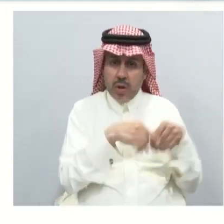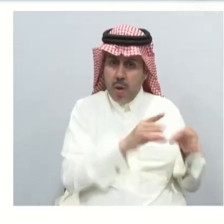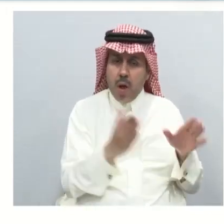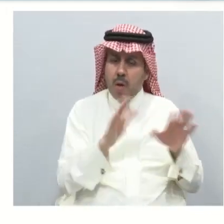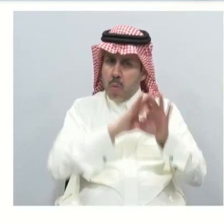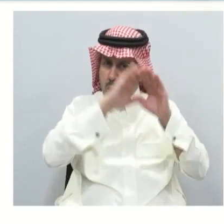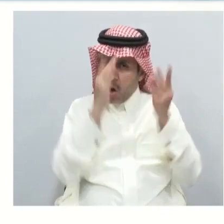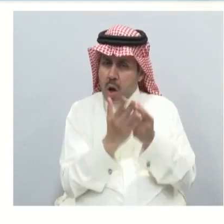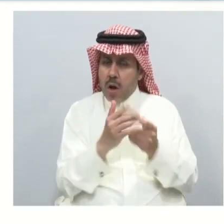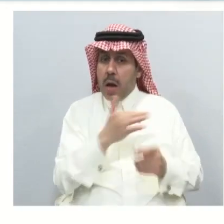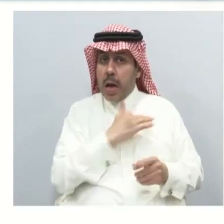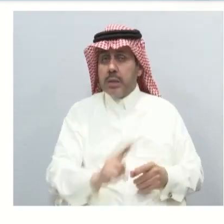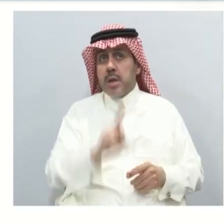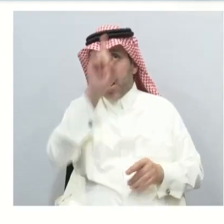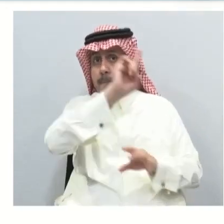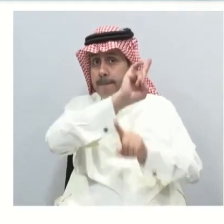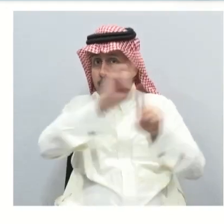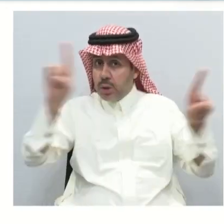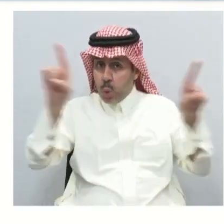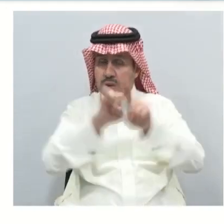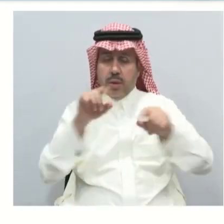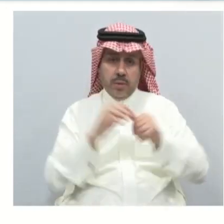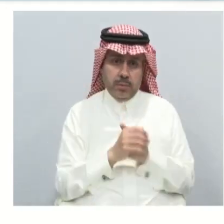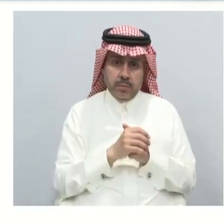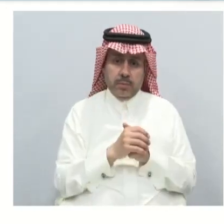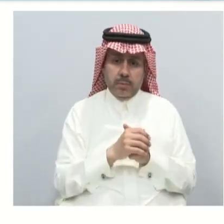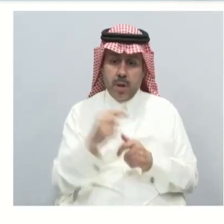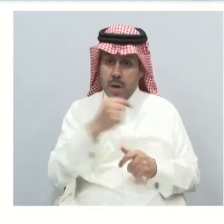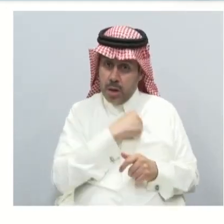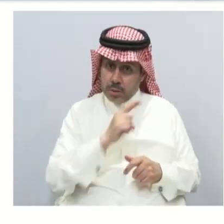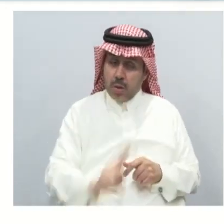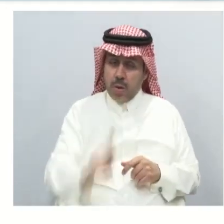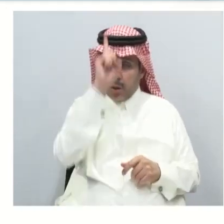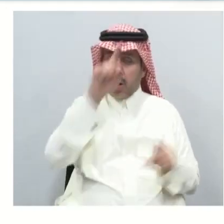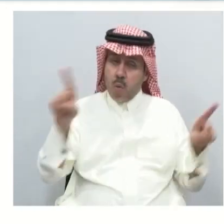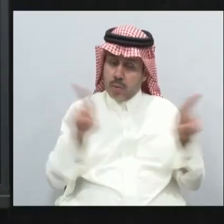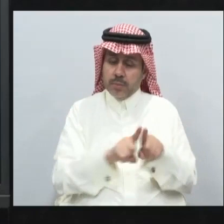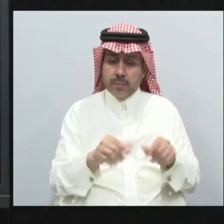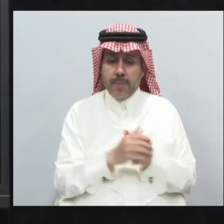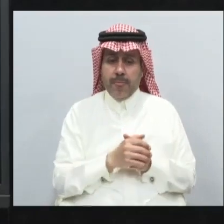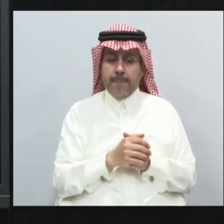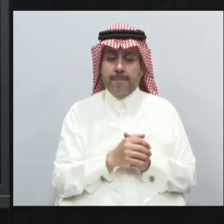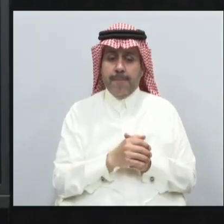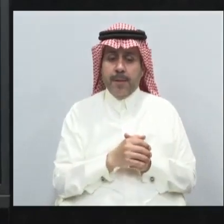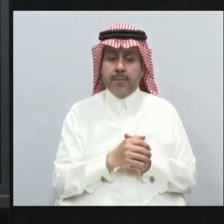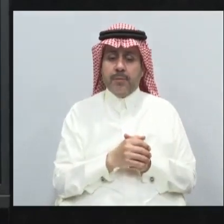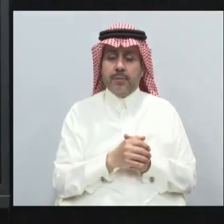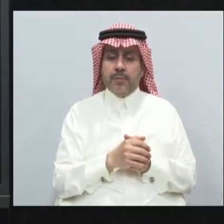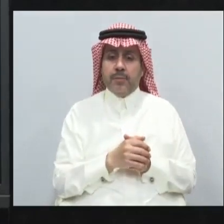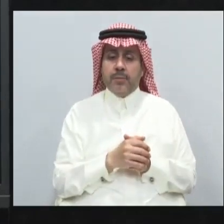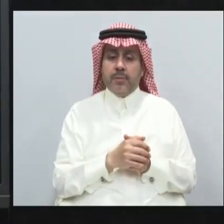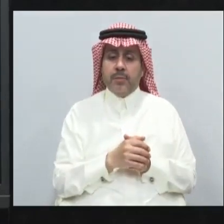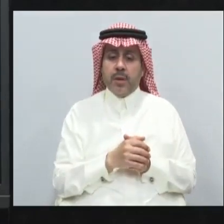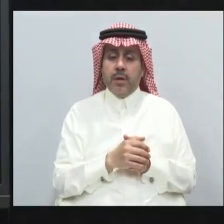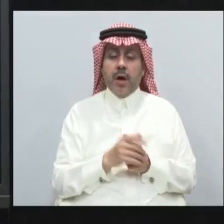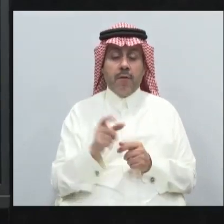والسمعه فتخلص العباده لله جل وعلا اخلاصنا لله صف القلب من اراده سواه